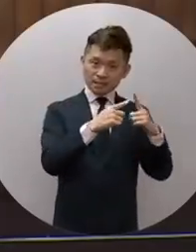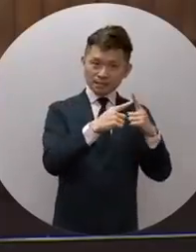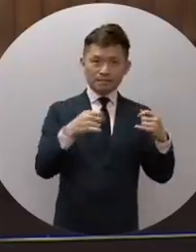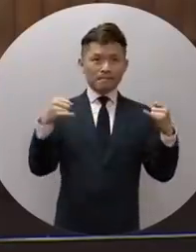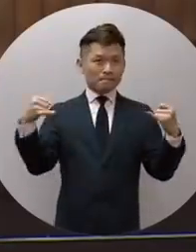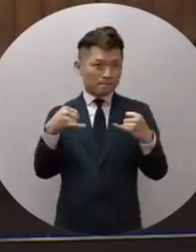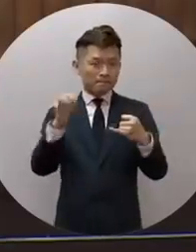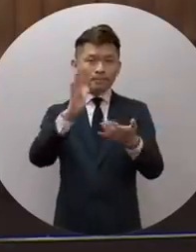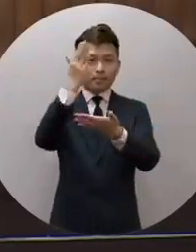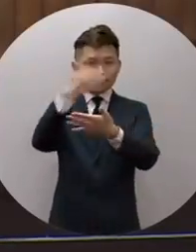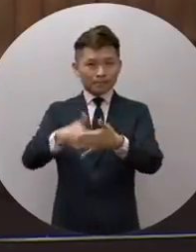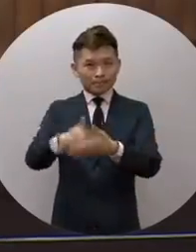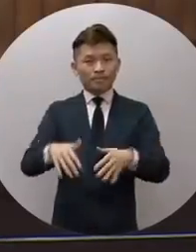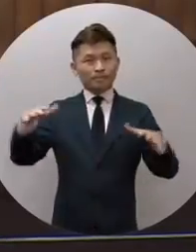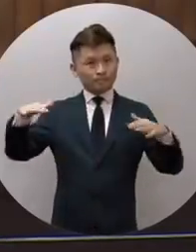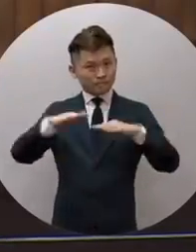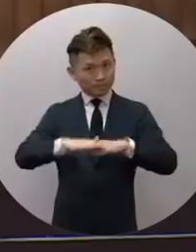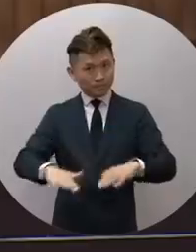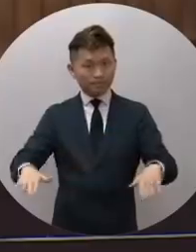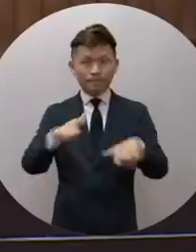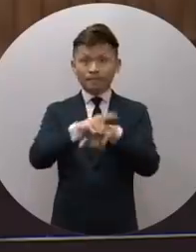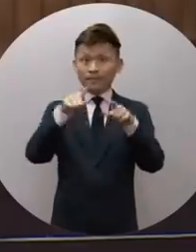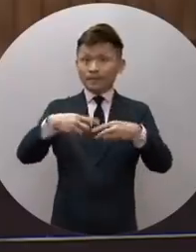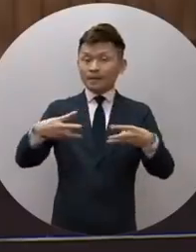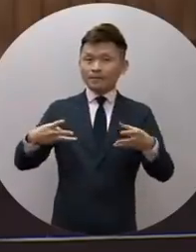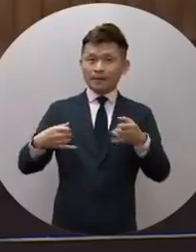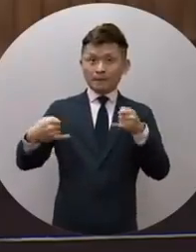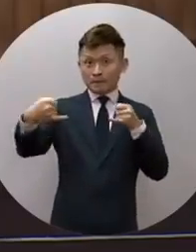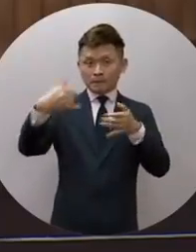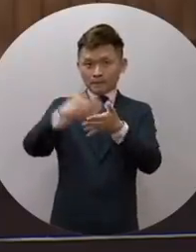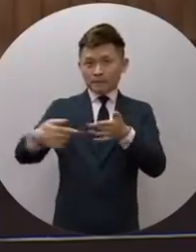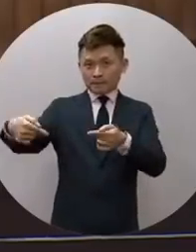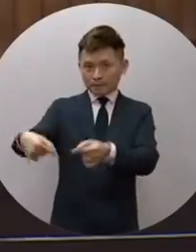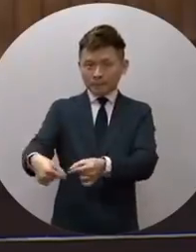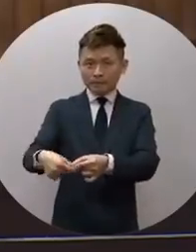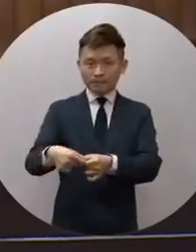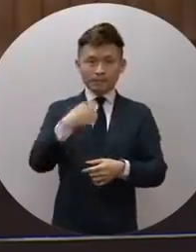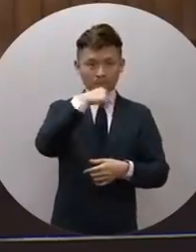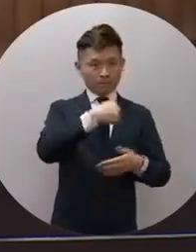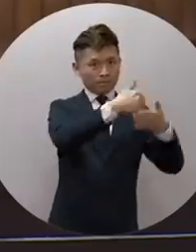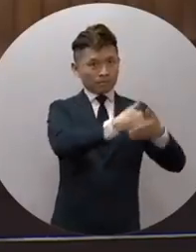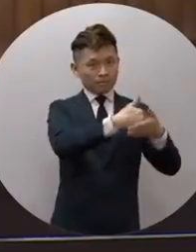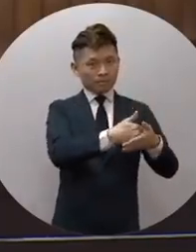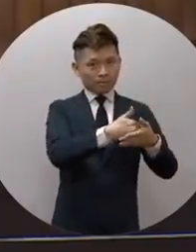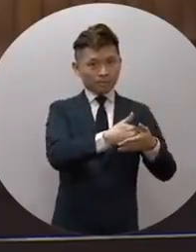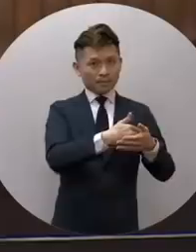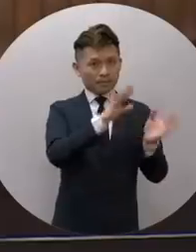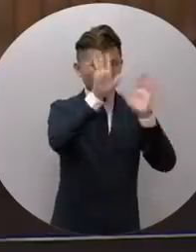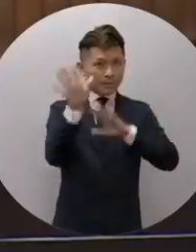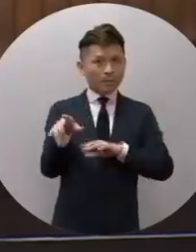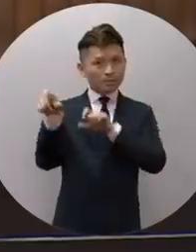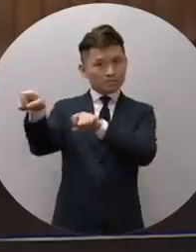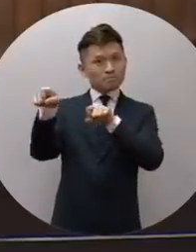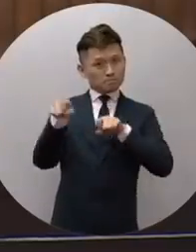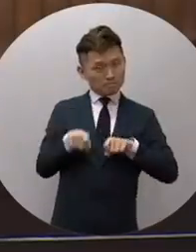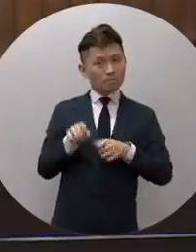团结了南非，为蓝绿对立相互敌视的台湾和两岸的未来指点出